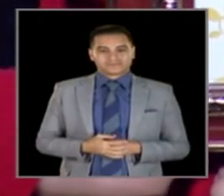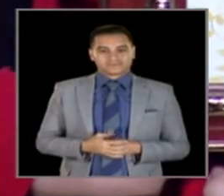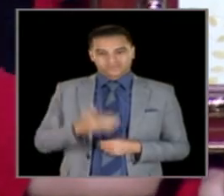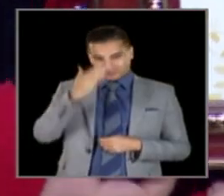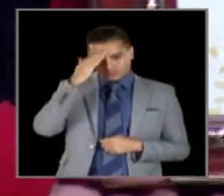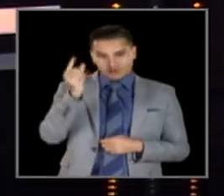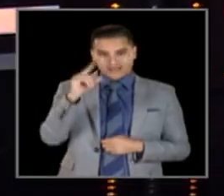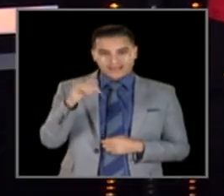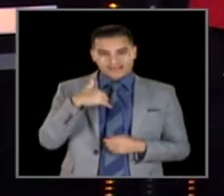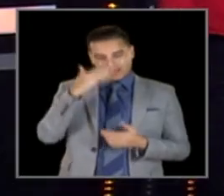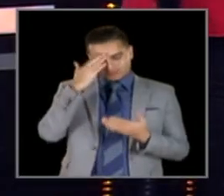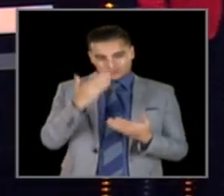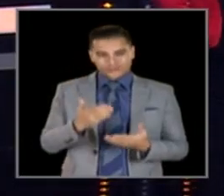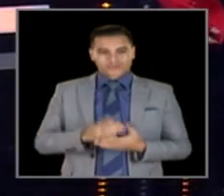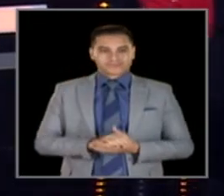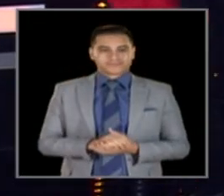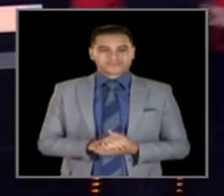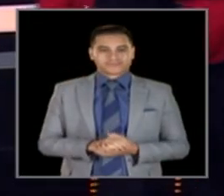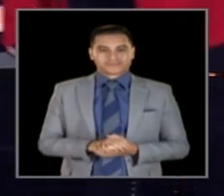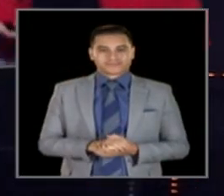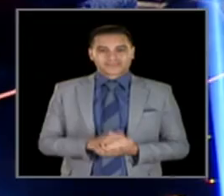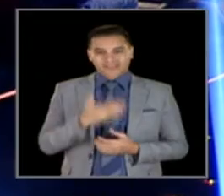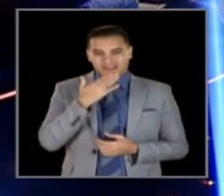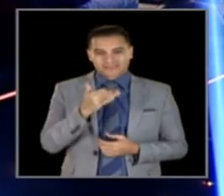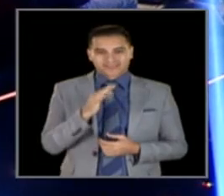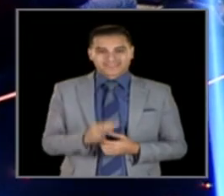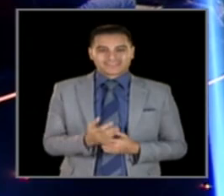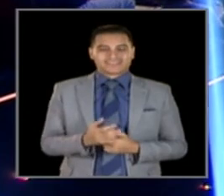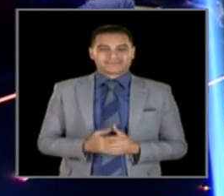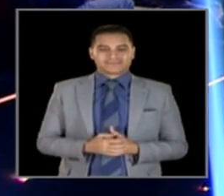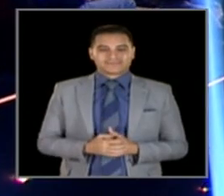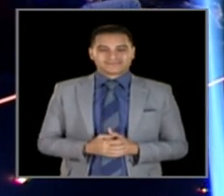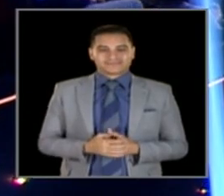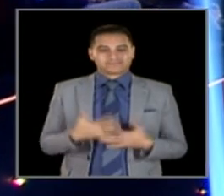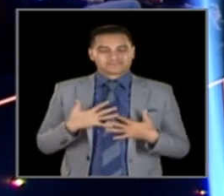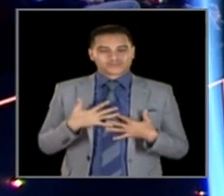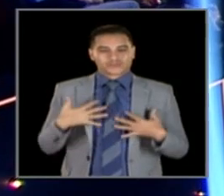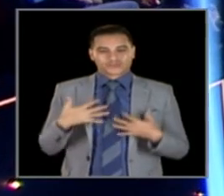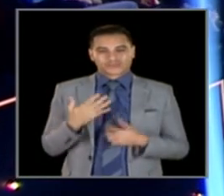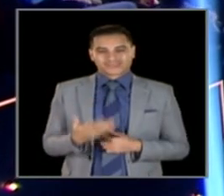ميرسي يا ندى، اشكرك. اتفضلي. شكرا، حاجه جميله جدا والله، بتسعدوني،